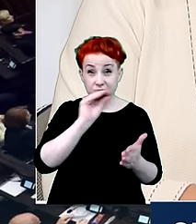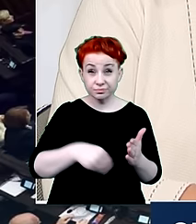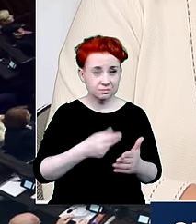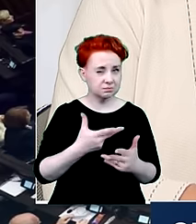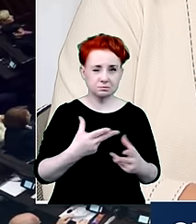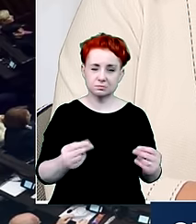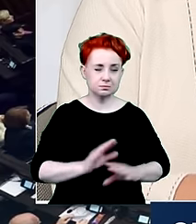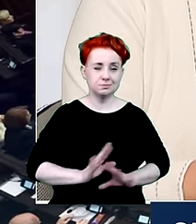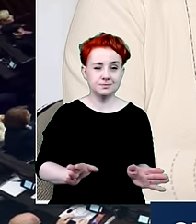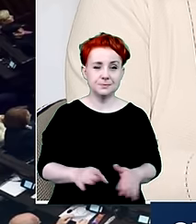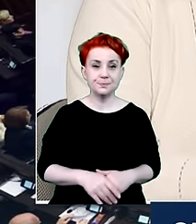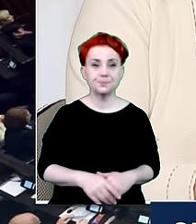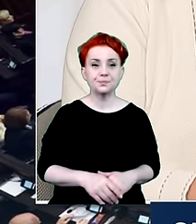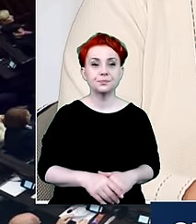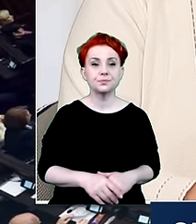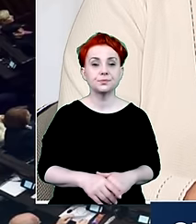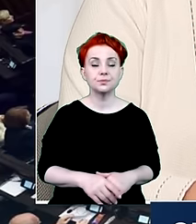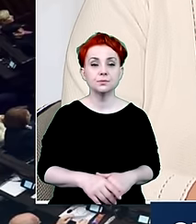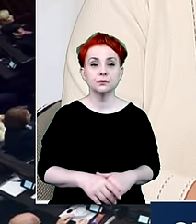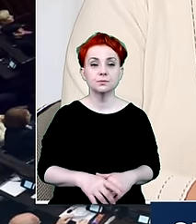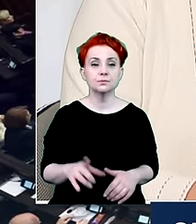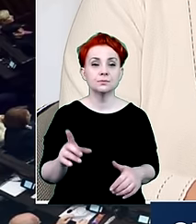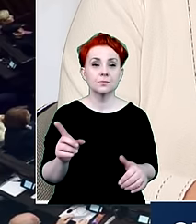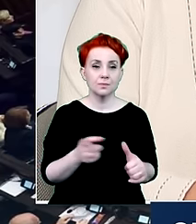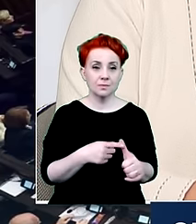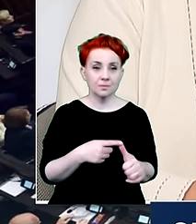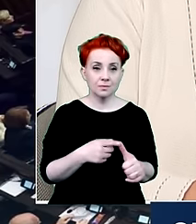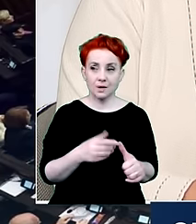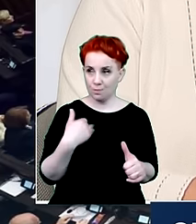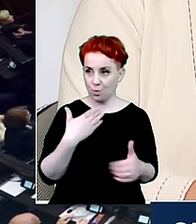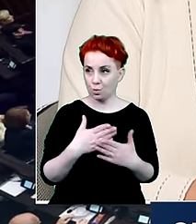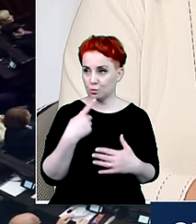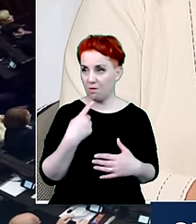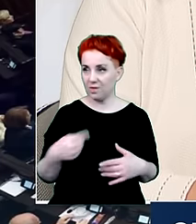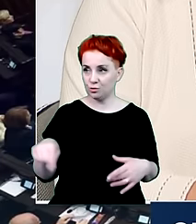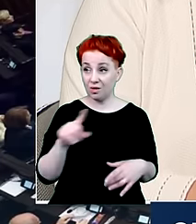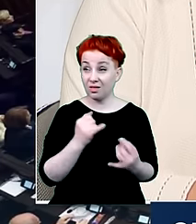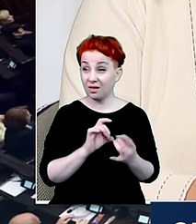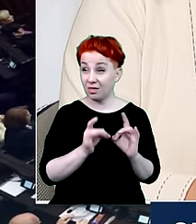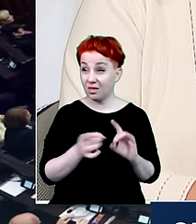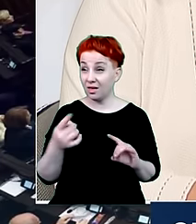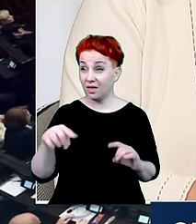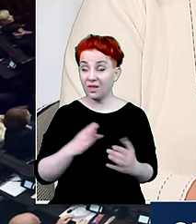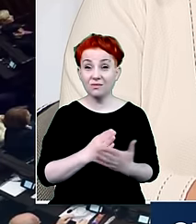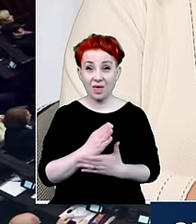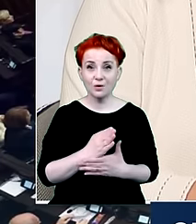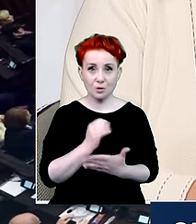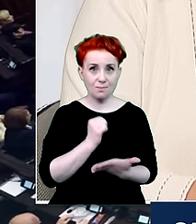dlatego że po pierwsze właśnie to, co było tu powiedziane, gdybyście państwo wierzyli w to, że zmienicie